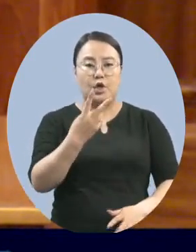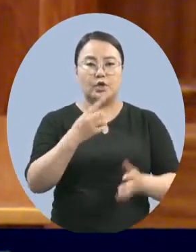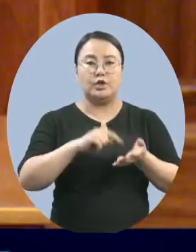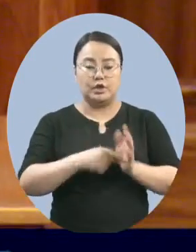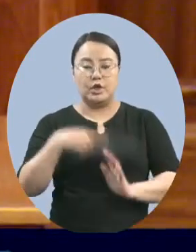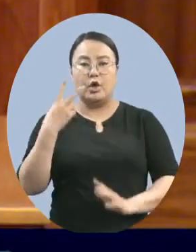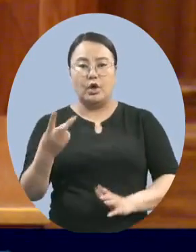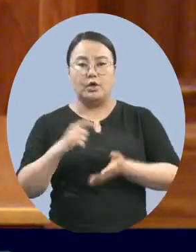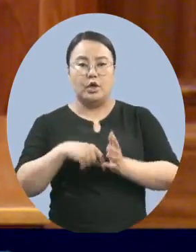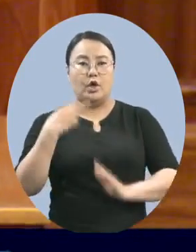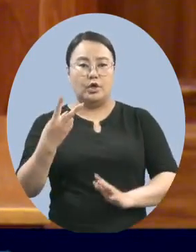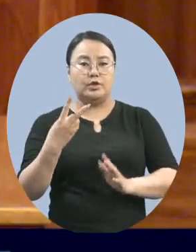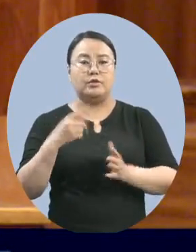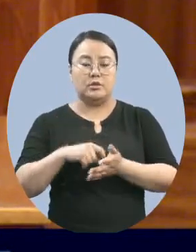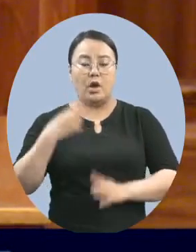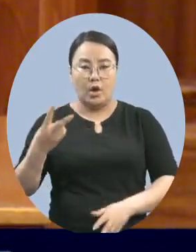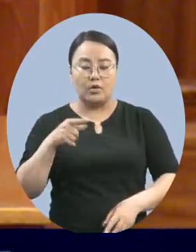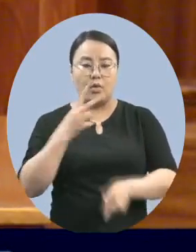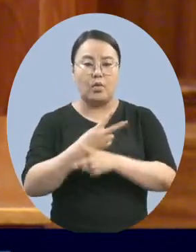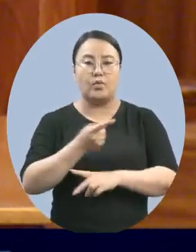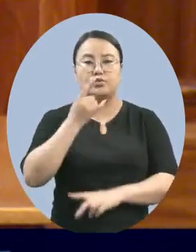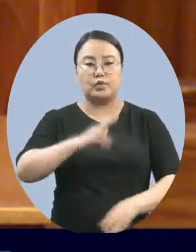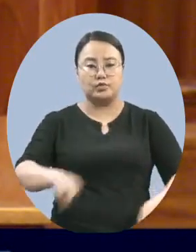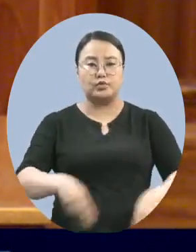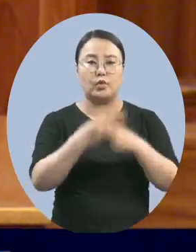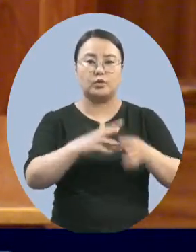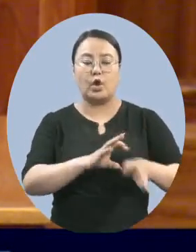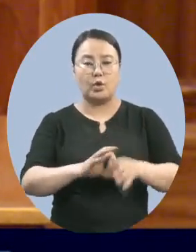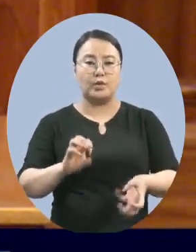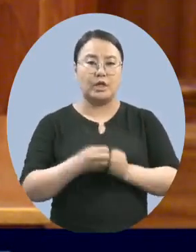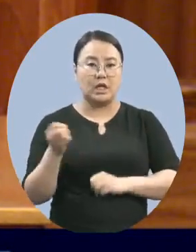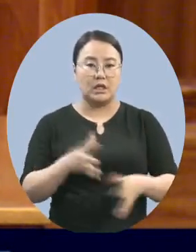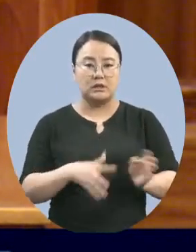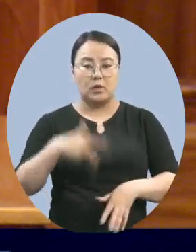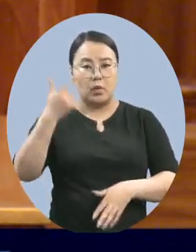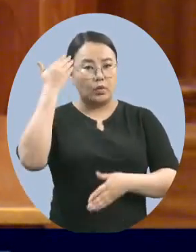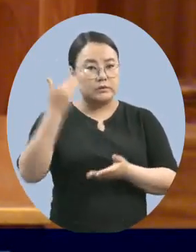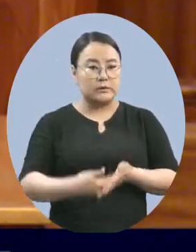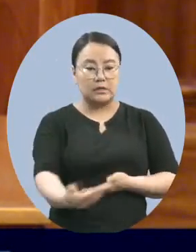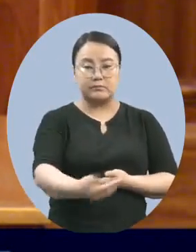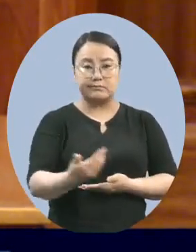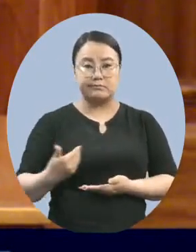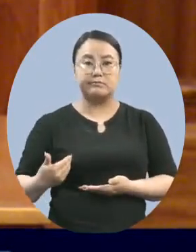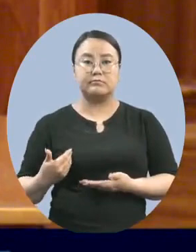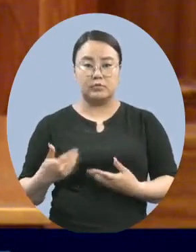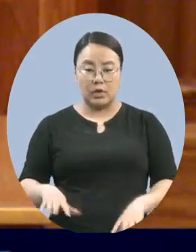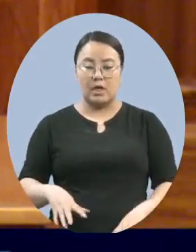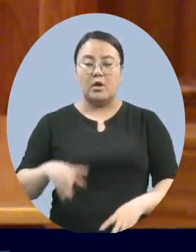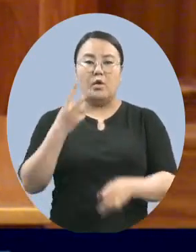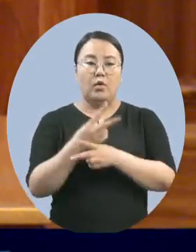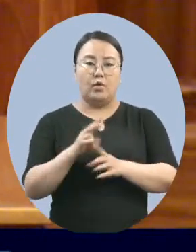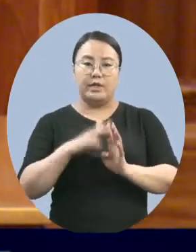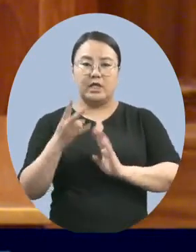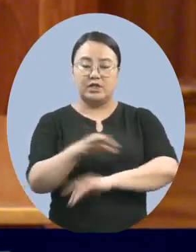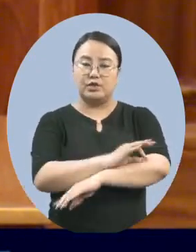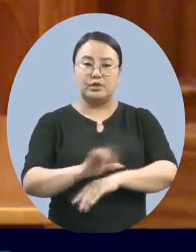42-р зүйлийн 2-ын 2-2 заасны дагуу гаргасан хууль зүйн дүгнэлттэй холбоотой боловсруулсан 3 саналаар санал хураасан бол хуулийн